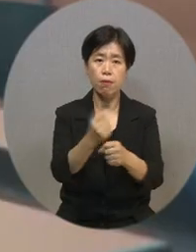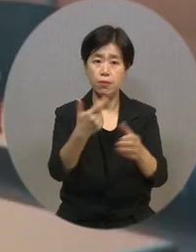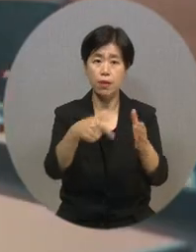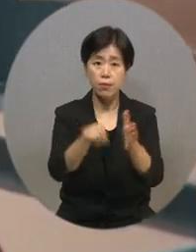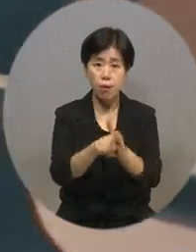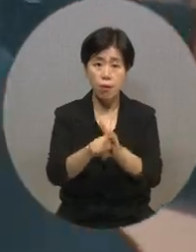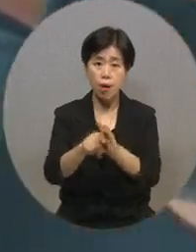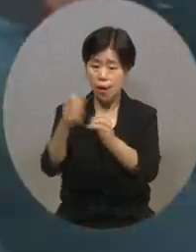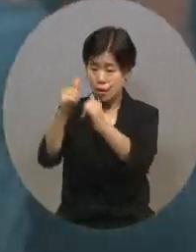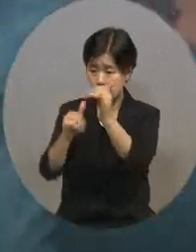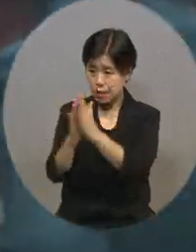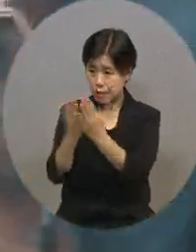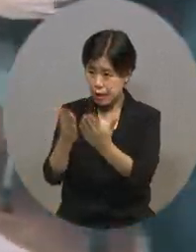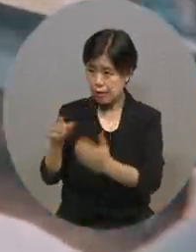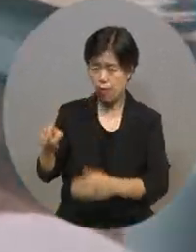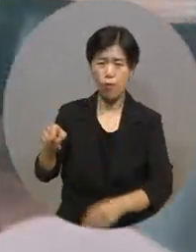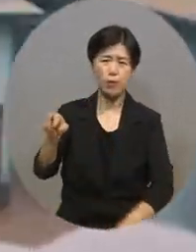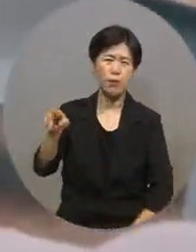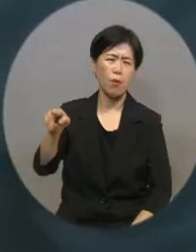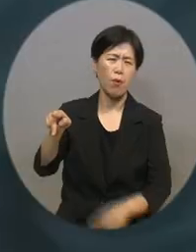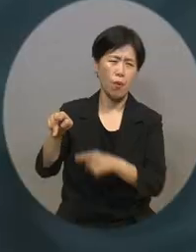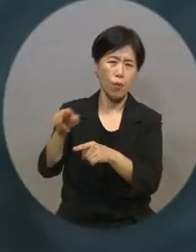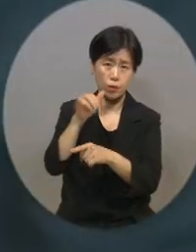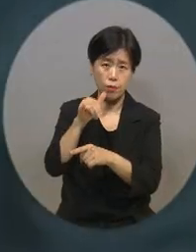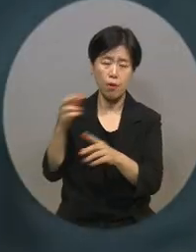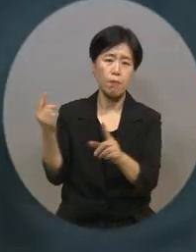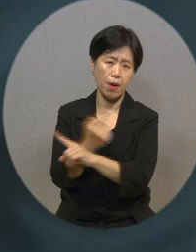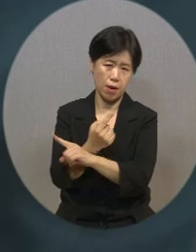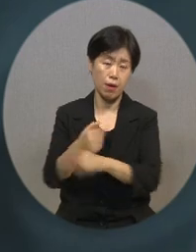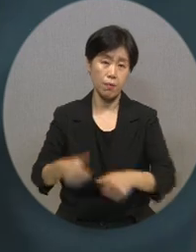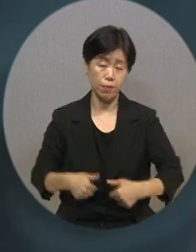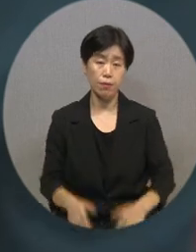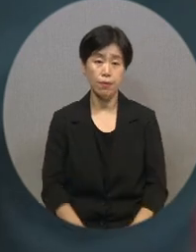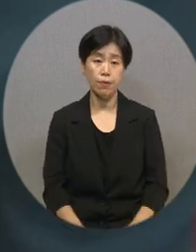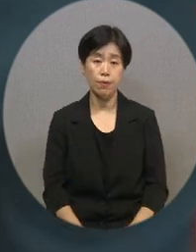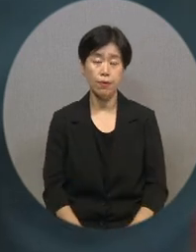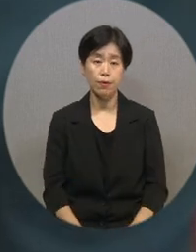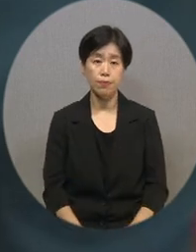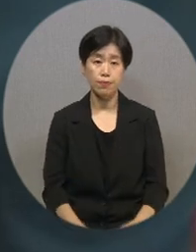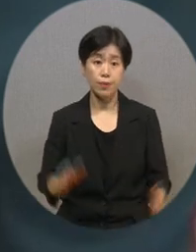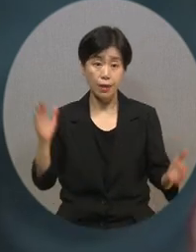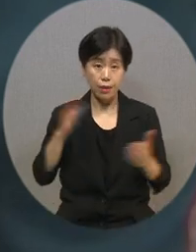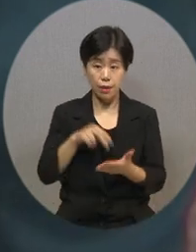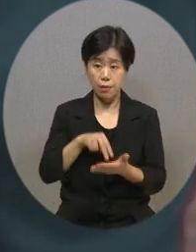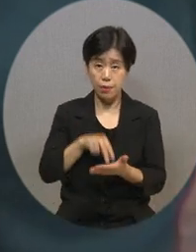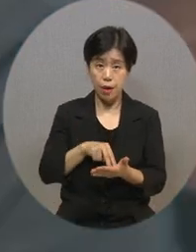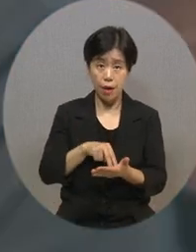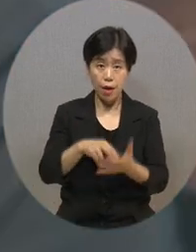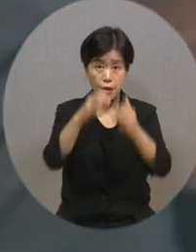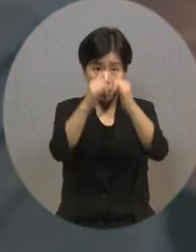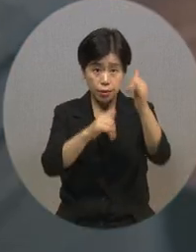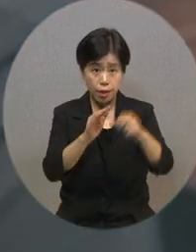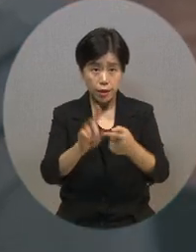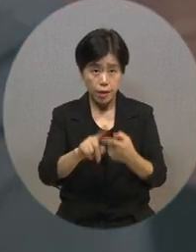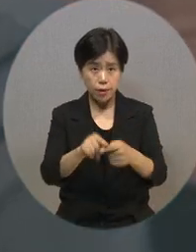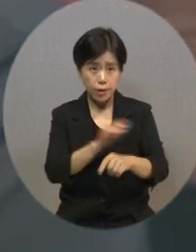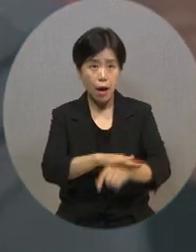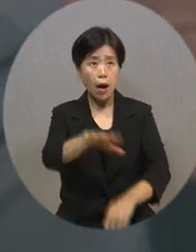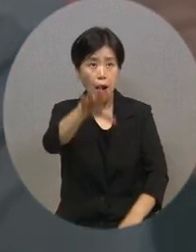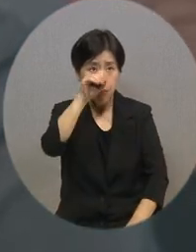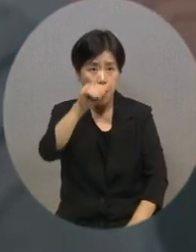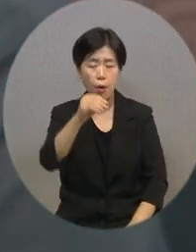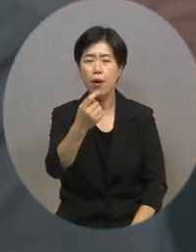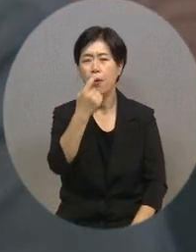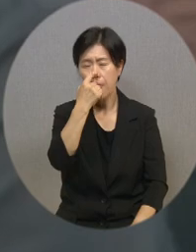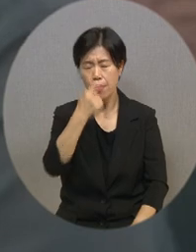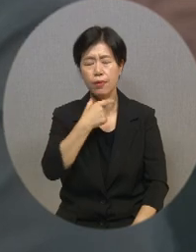교과서 표현을 바로잡아 나라의 미래인 학생들이 올바른 역사적 가치관을 정립할 수 있길 바랍니다.